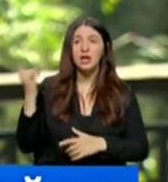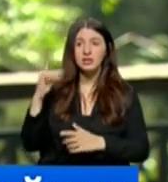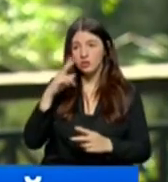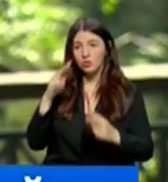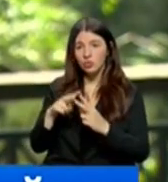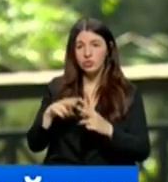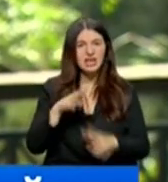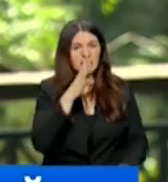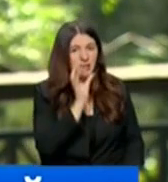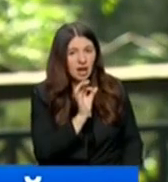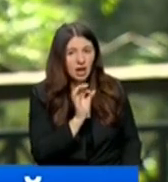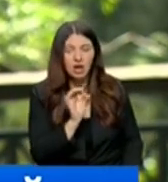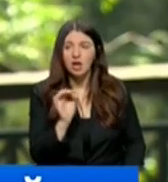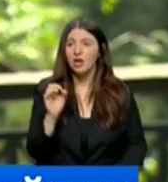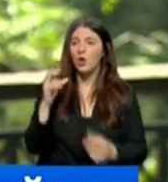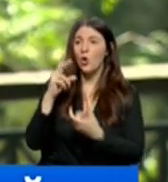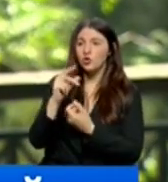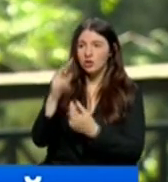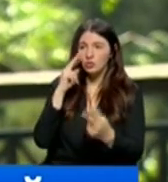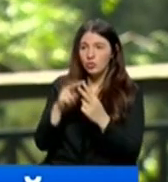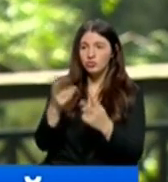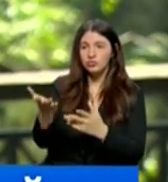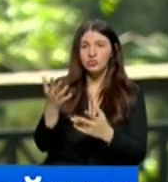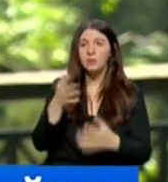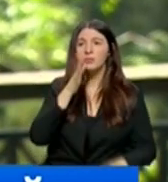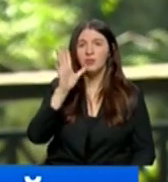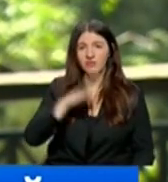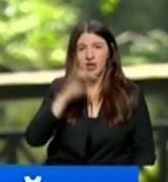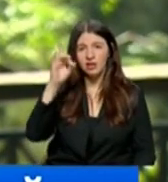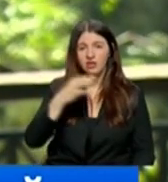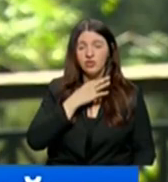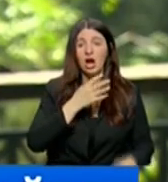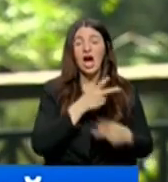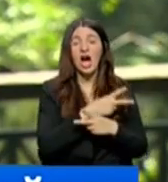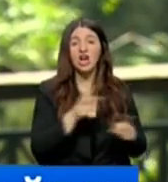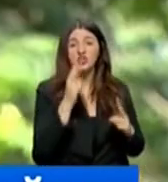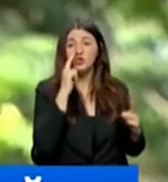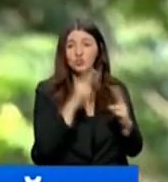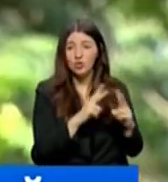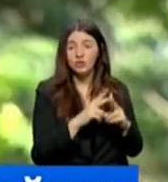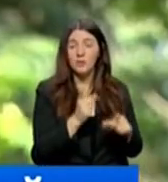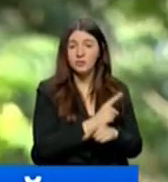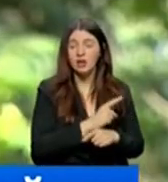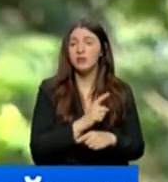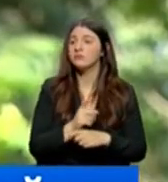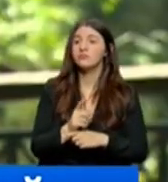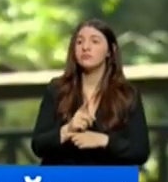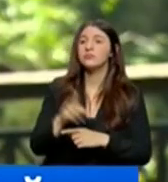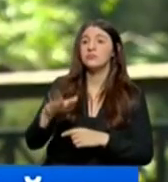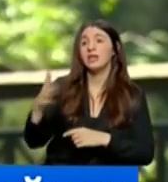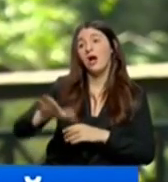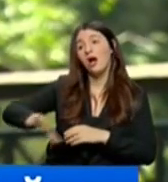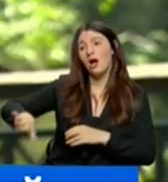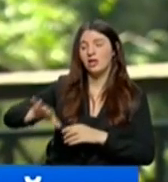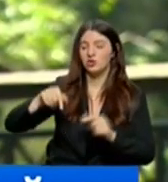Kiminle? Öcalan'la görüşüyorlar. Bilmeyen mi var Allah aşkına? Hayır, açık görüş filan da böyle imkanlarda. Hayır, diğerlerine ayrı.